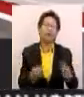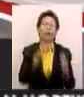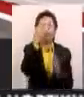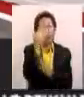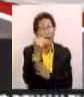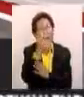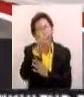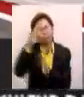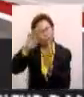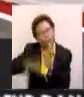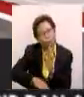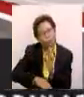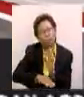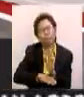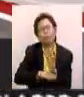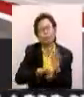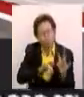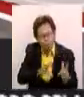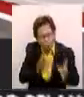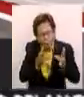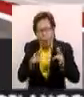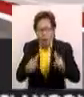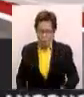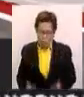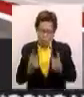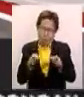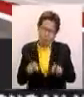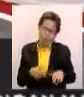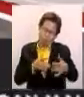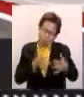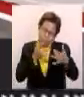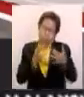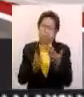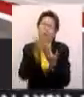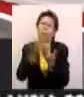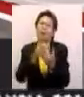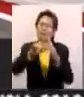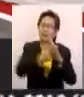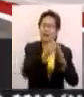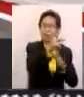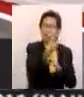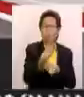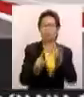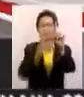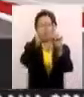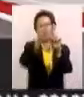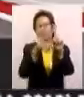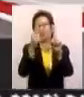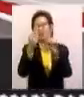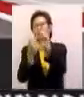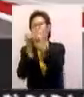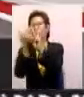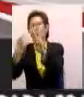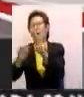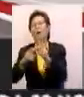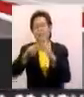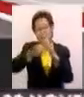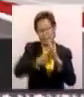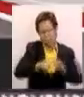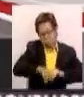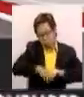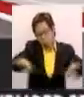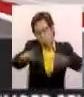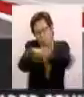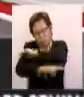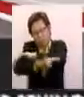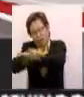langkah mengurangkan kos sara hidup rakyat. Kemudahan itu yang akan bermula di Lembah Klang 1 Januari depan akan turut diperluas ke